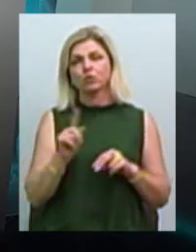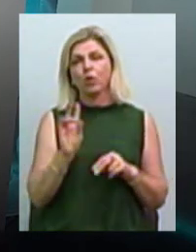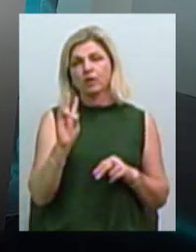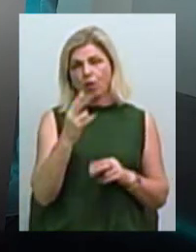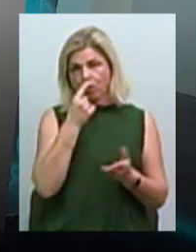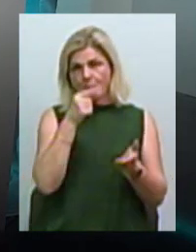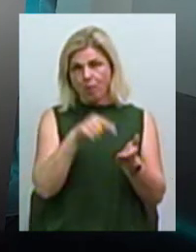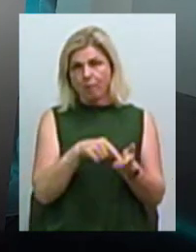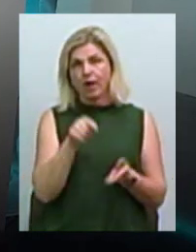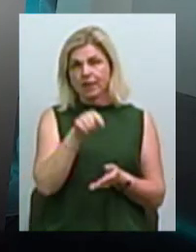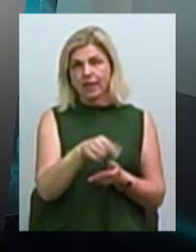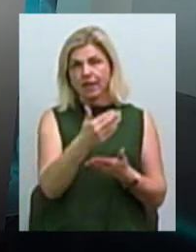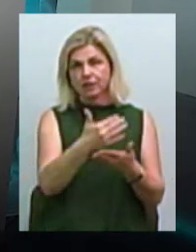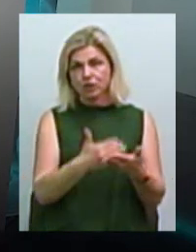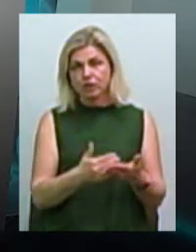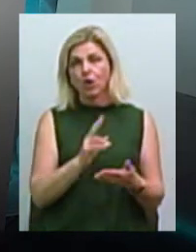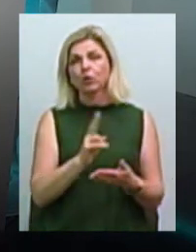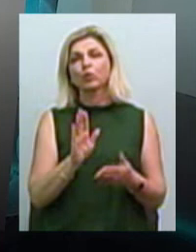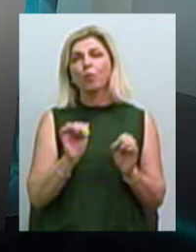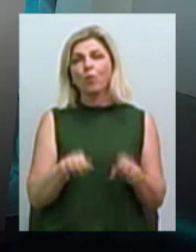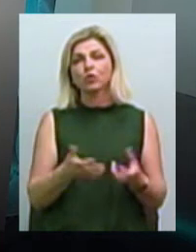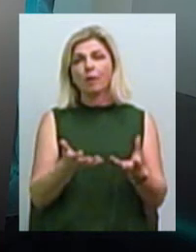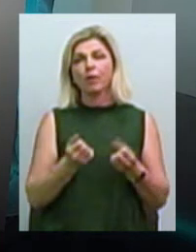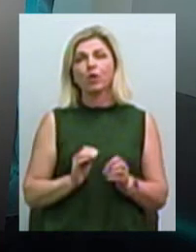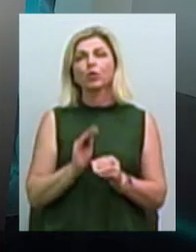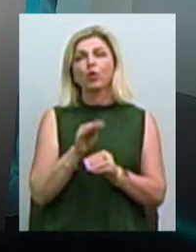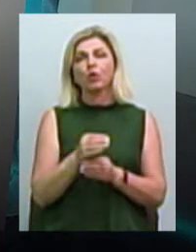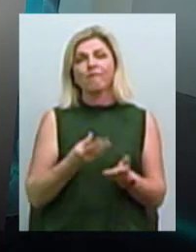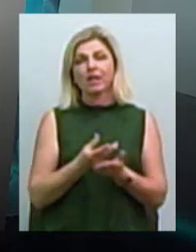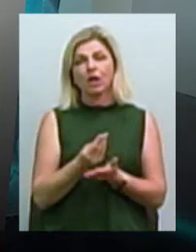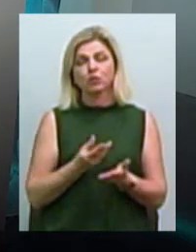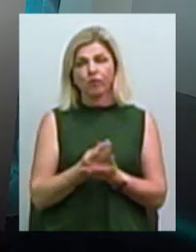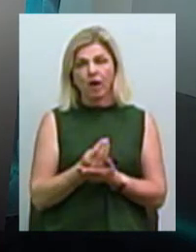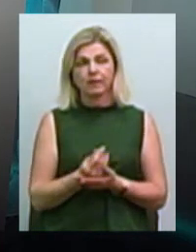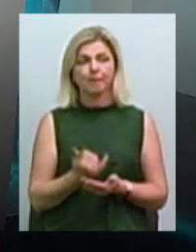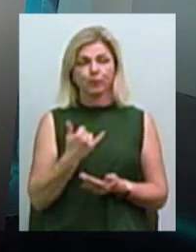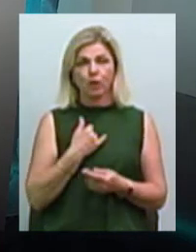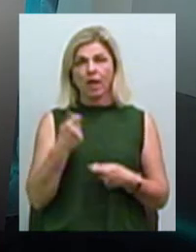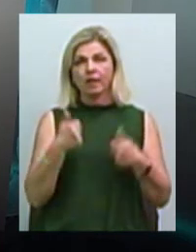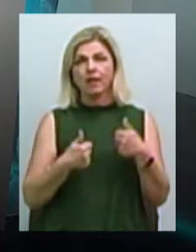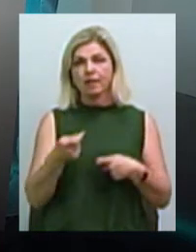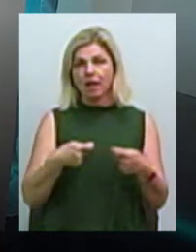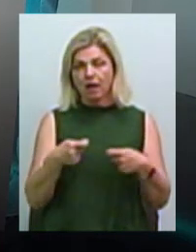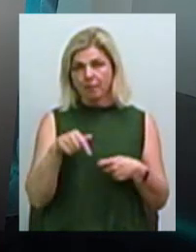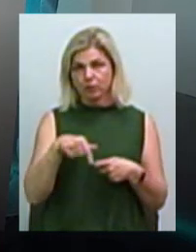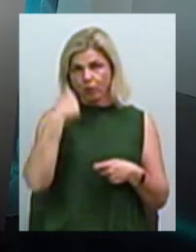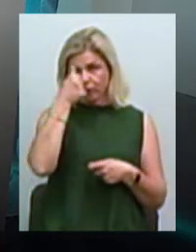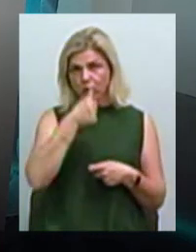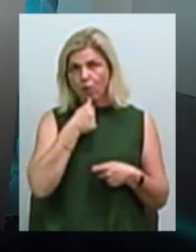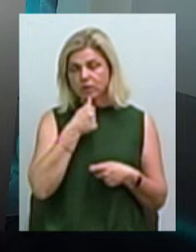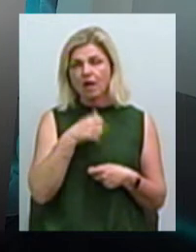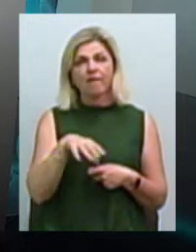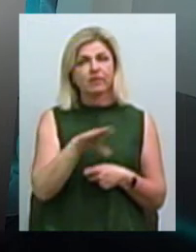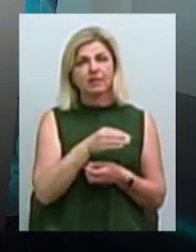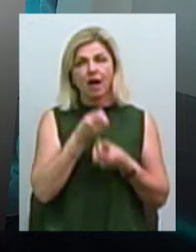попаде в число тих, яка може отримати додаткове фінансування. Тобто у нас із тендерами в цьому році все гаразд? У нас, на відміну від минулого? У